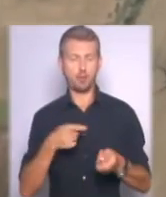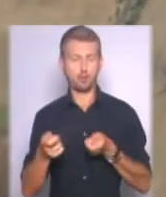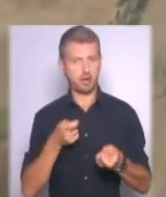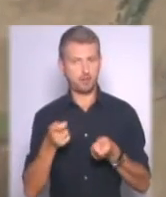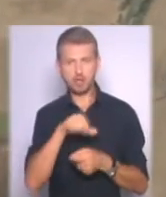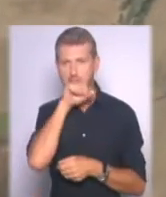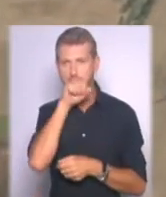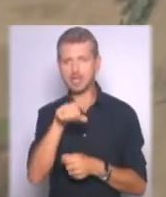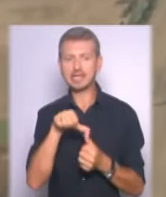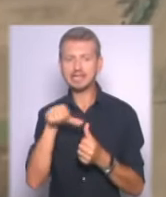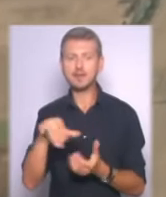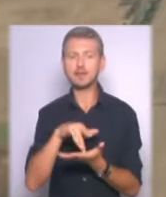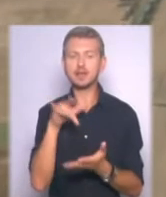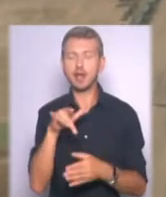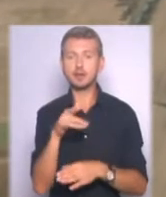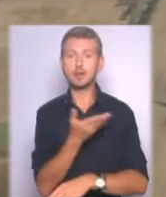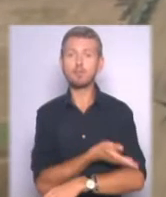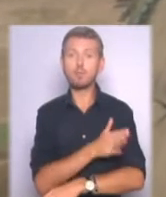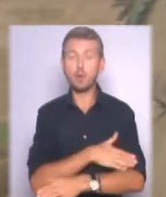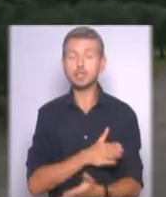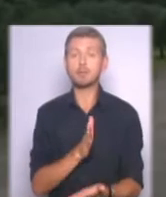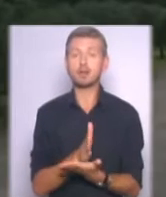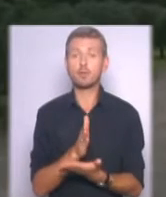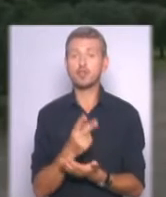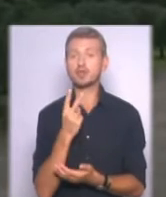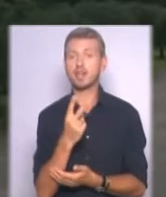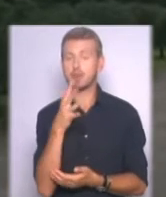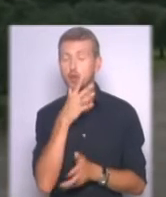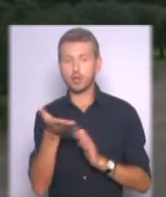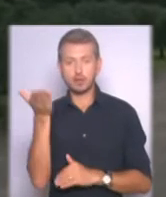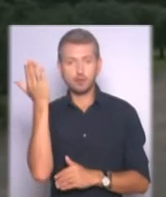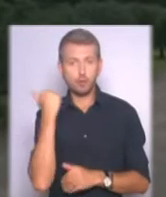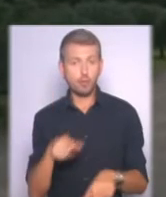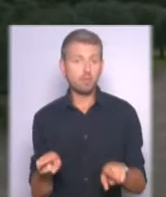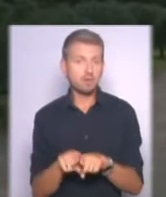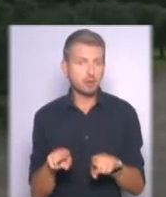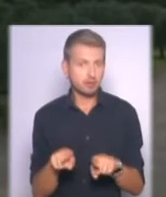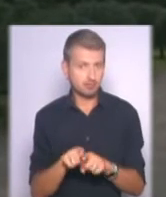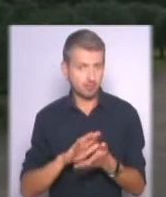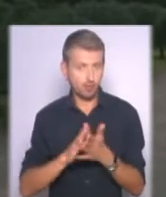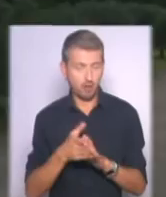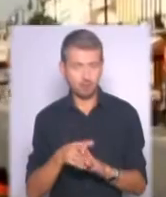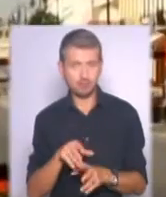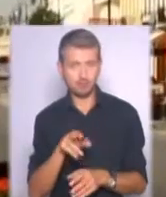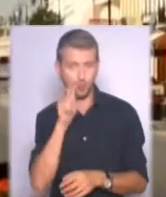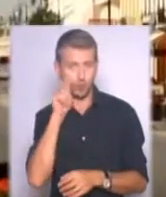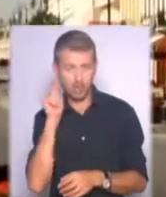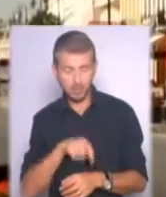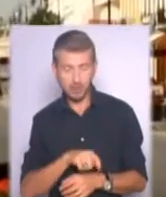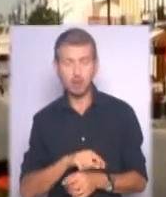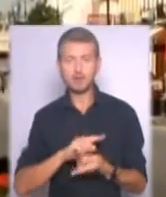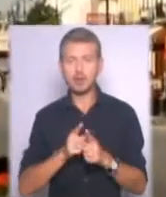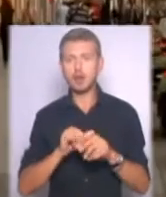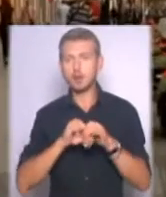Саме завдяки децентралізації Польща, перебуваючи 25 років тому у такій економічній ситуації, як Україна нині, стала